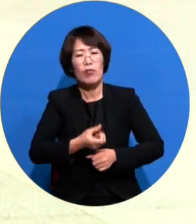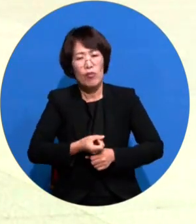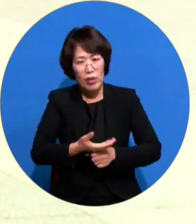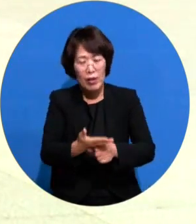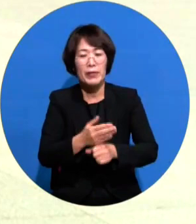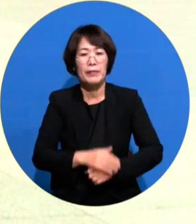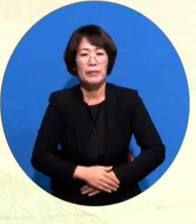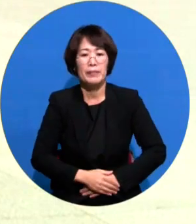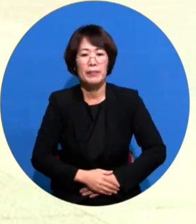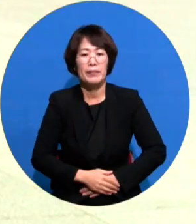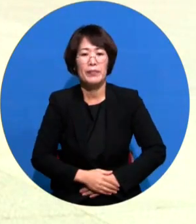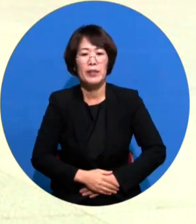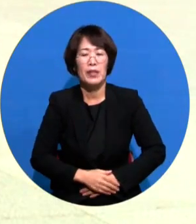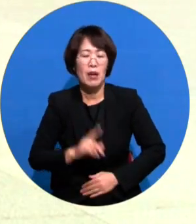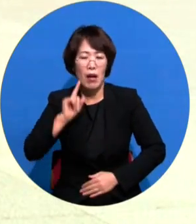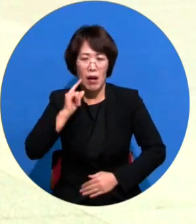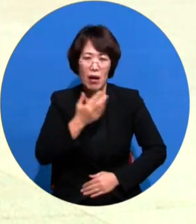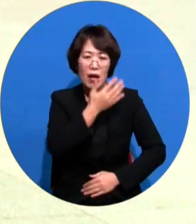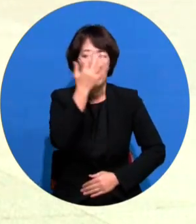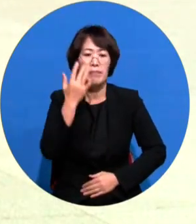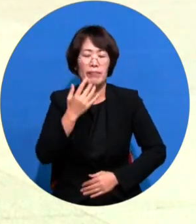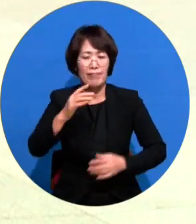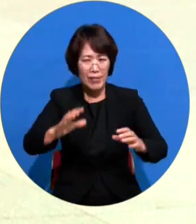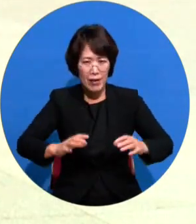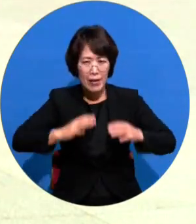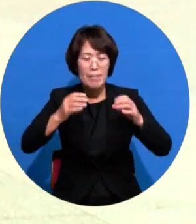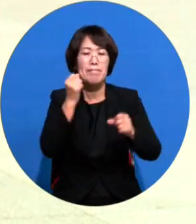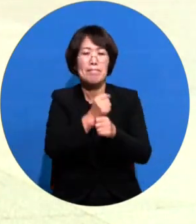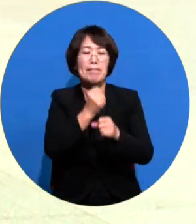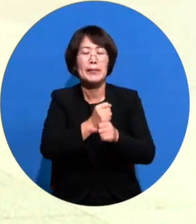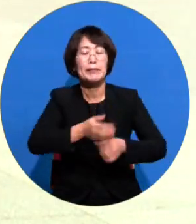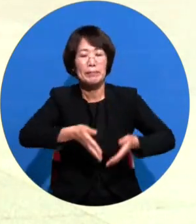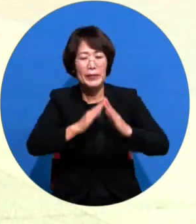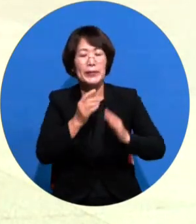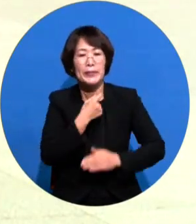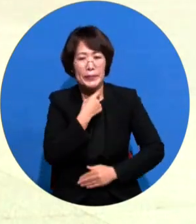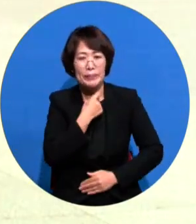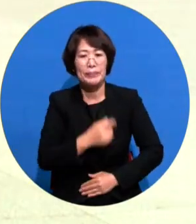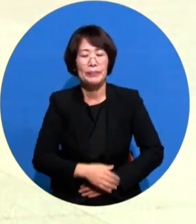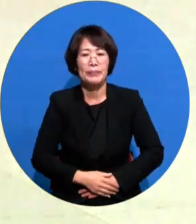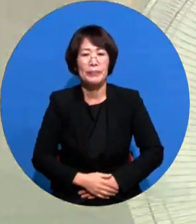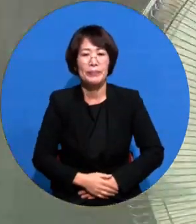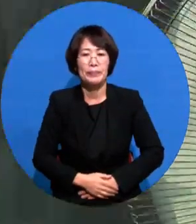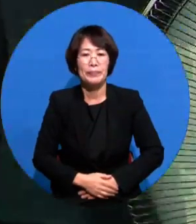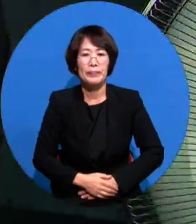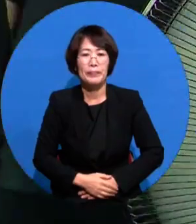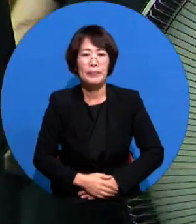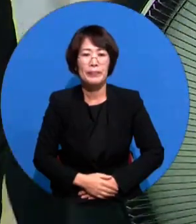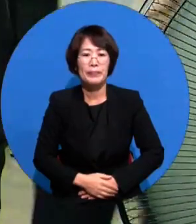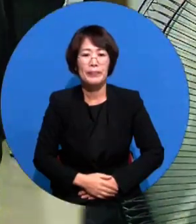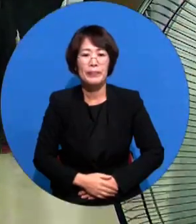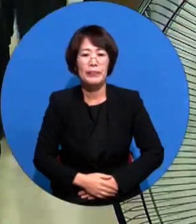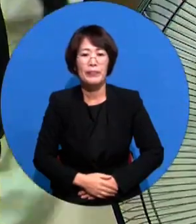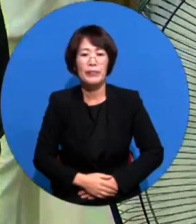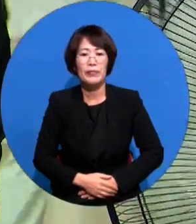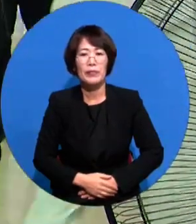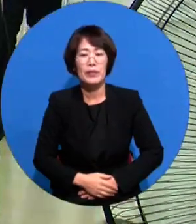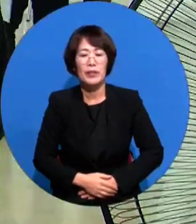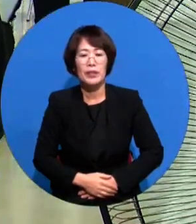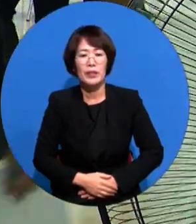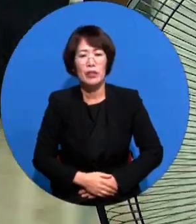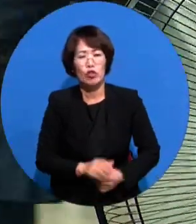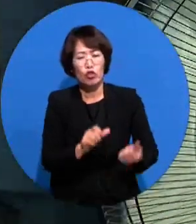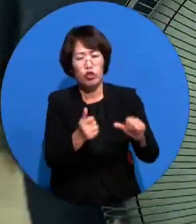전달해서 정말 이 아름다운 세상을 만들었으면 좋겠다라는 생각을 했습니다. 여러 번의 죽을